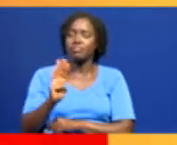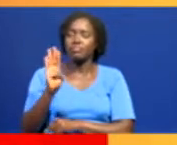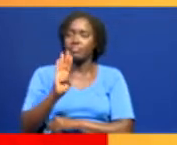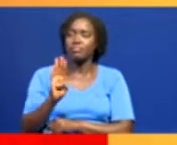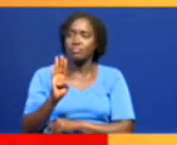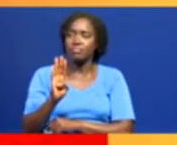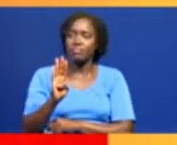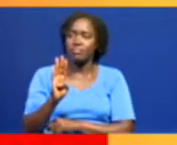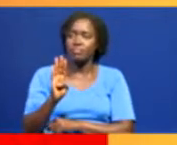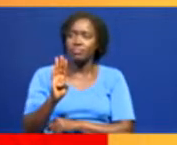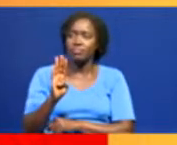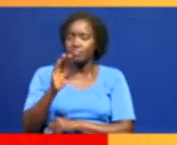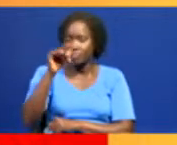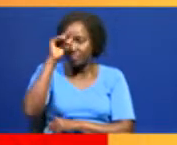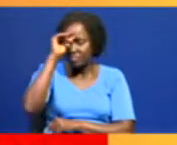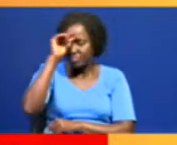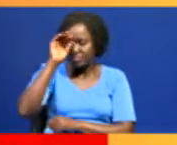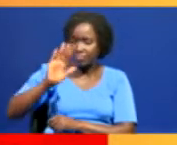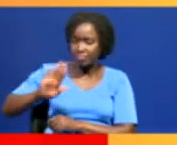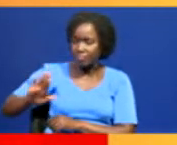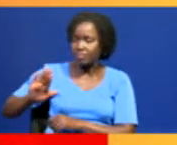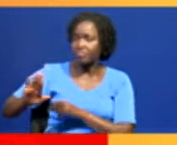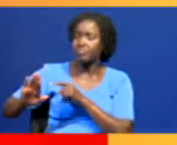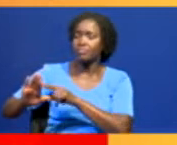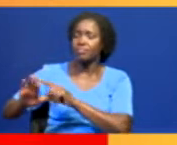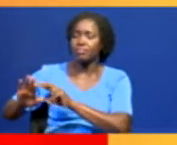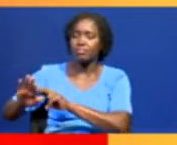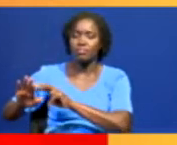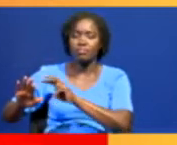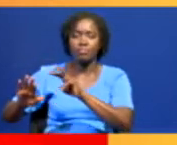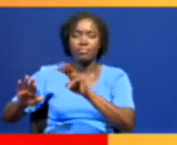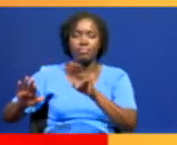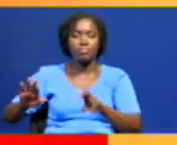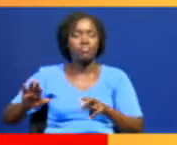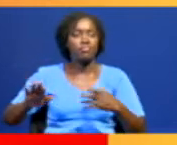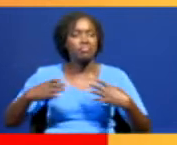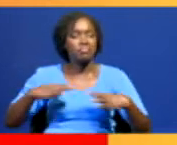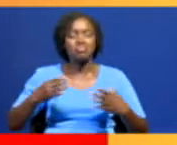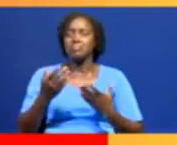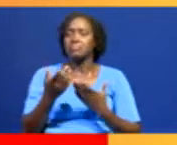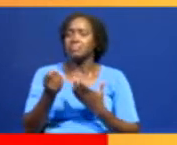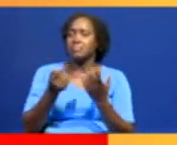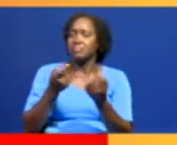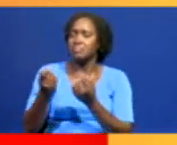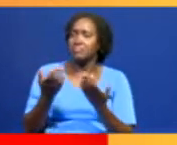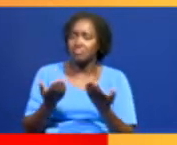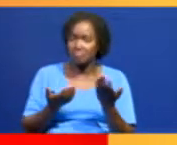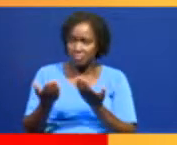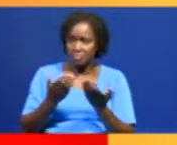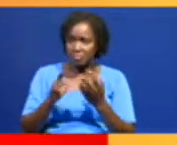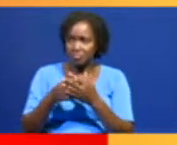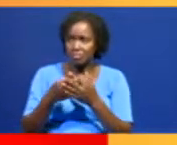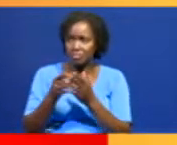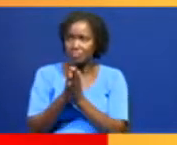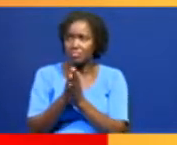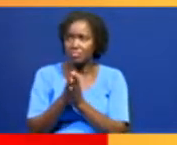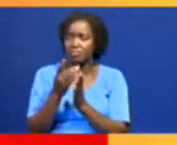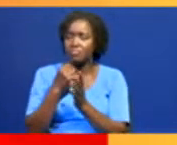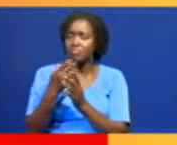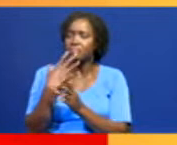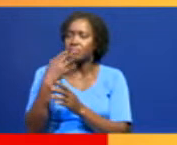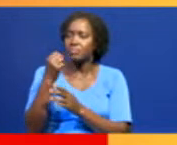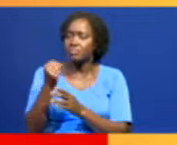50 billion ya 50 ya serikali yatolewa kwa watu ambao wanataka kuanzisha biashara ndogo ndogo. Na walianza, walisema vizuri, kuanzia